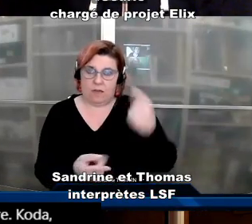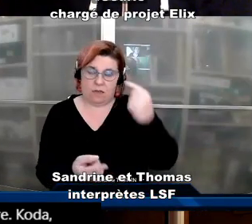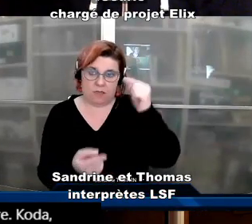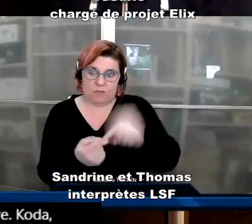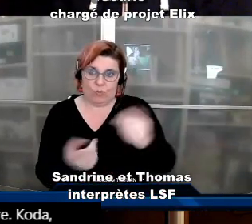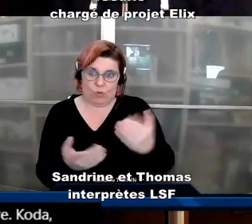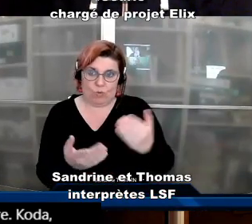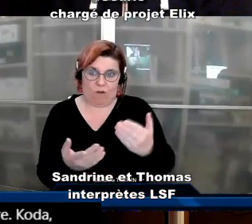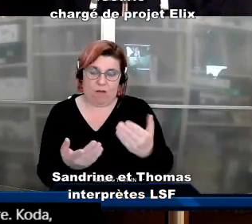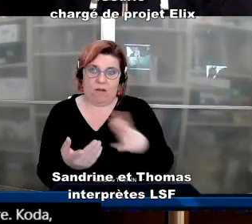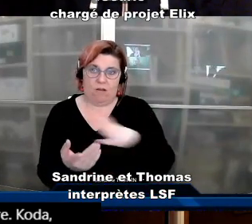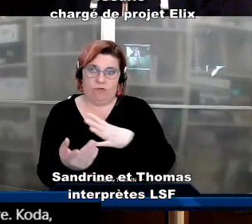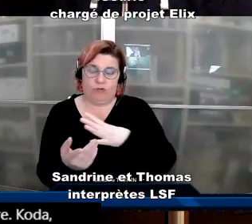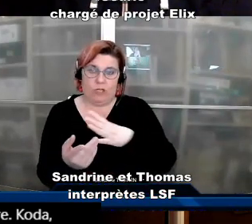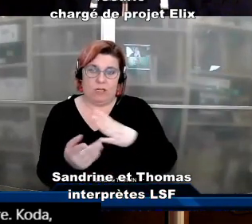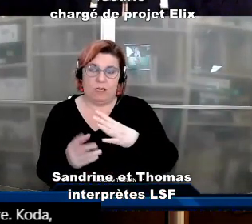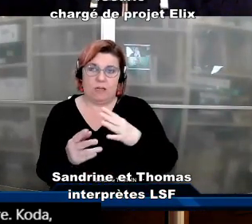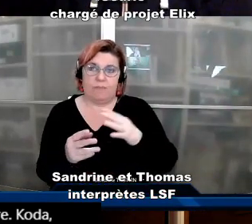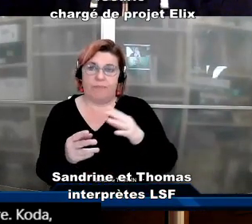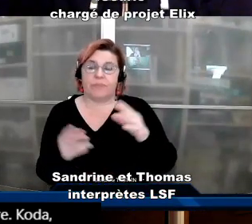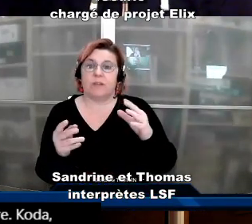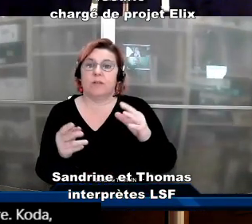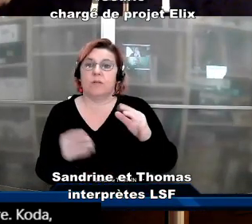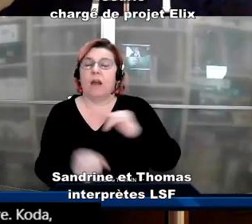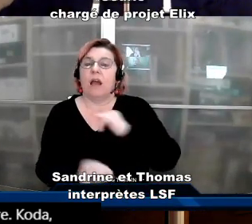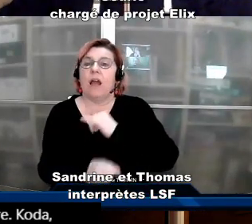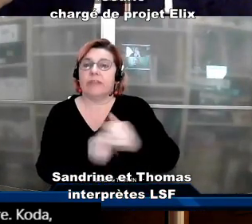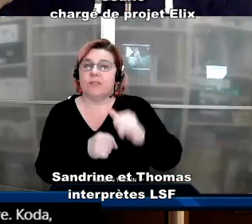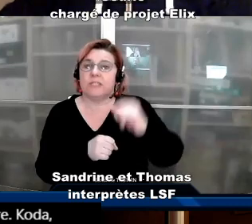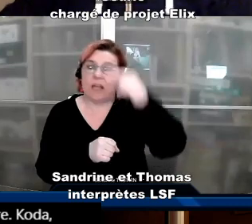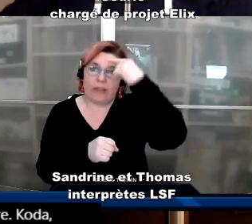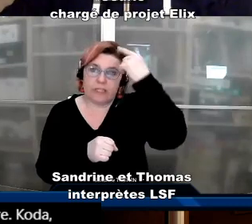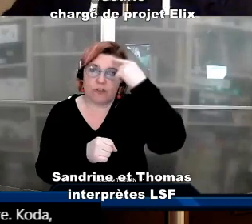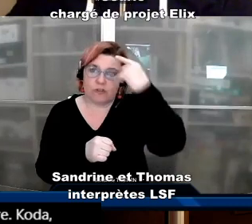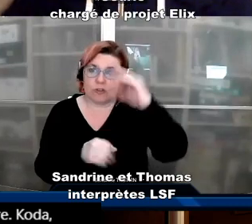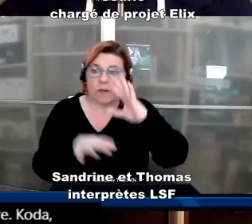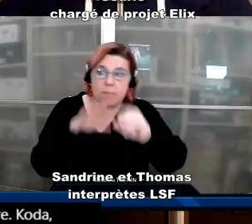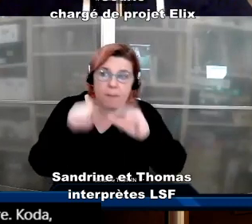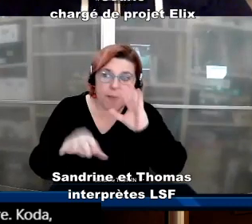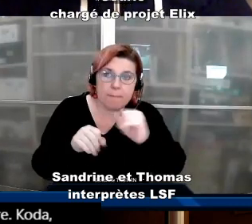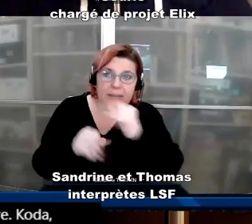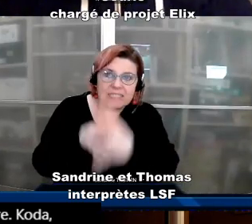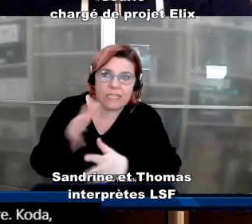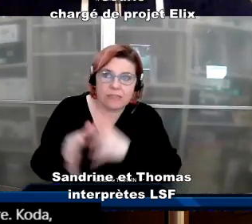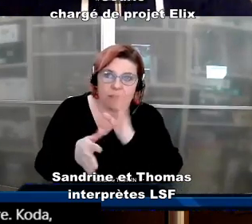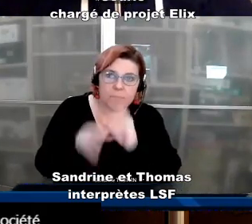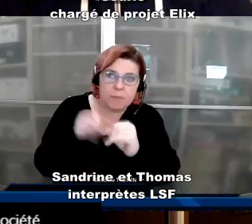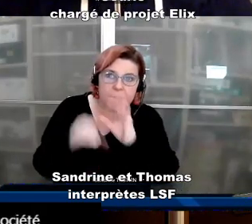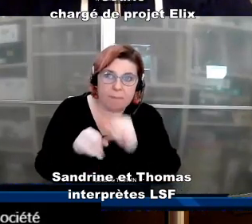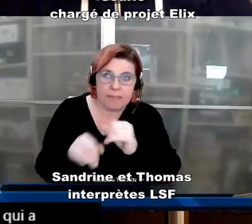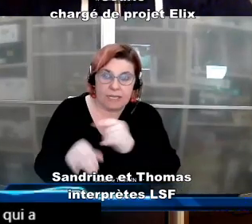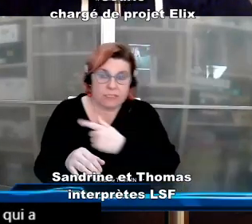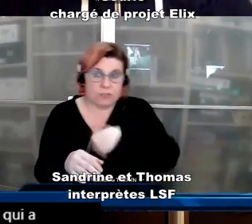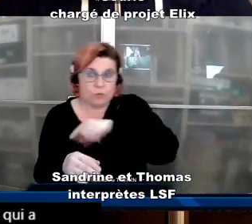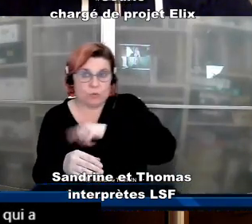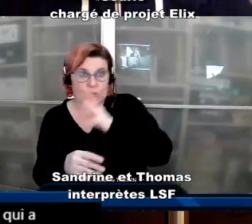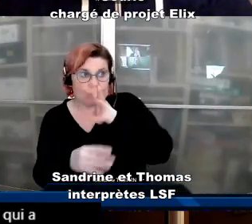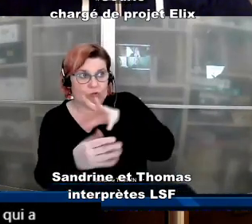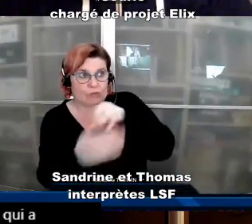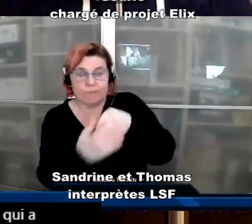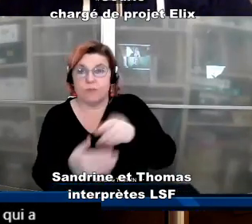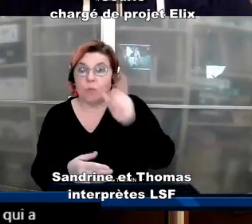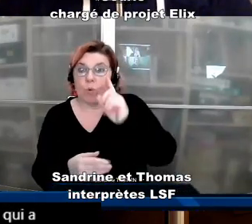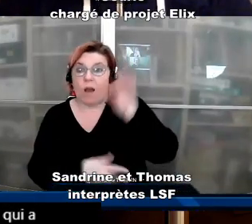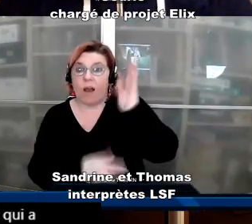intelligence artificielle à reconnaître des signes. Voilà. Et nous, on est venu se greffer sur ce projet parce qu'on était en pleine crise